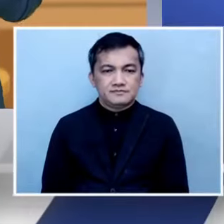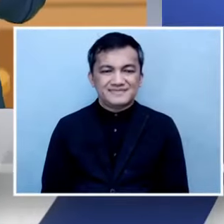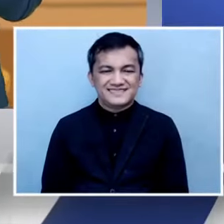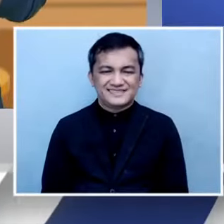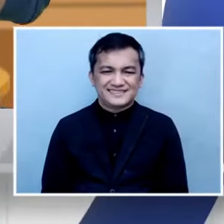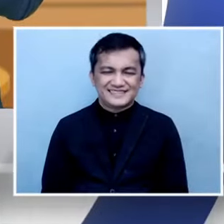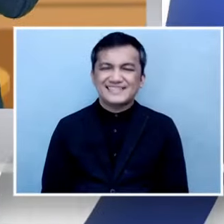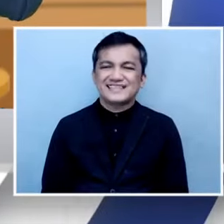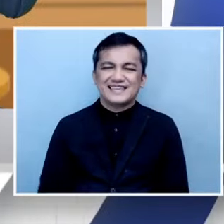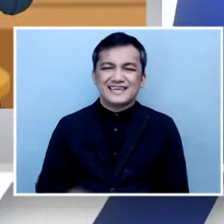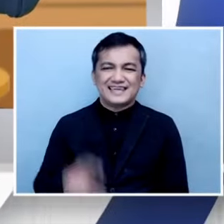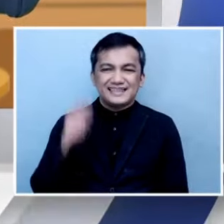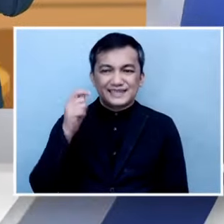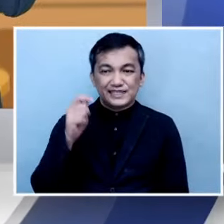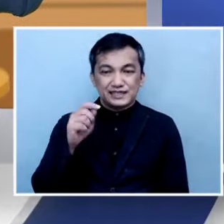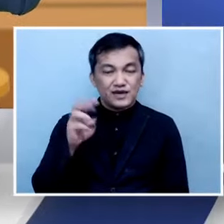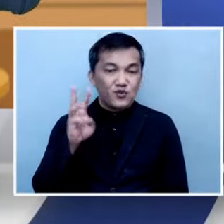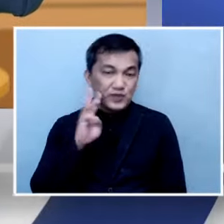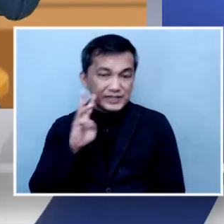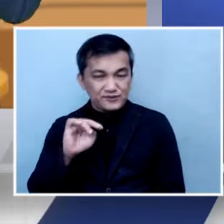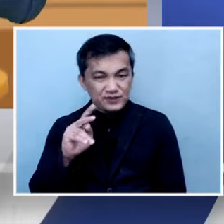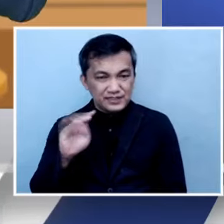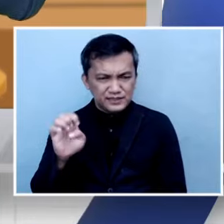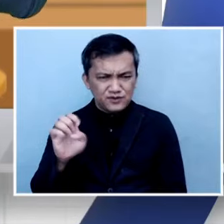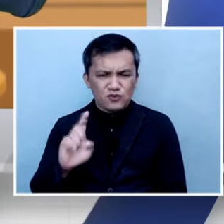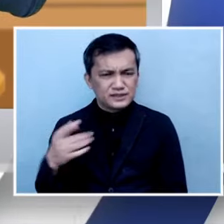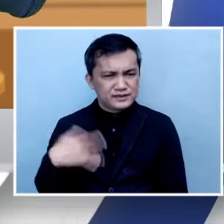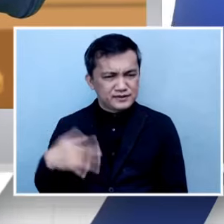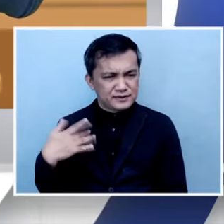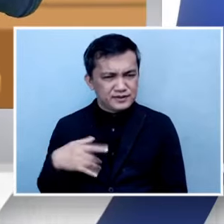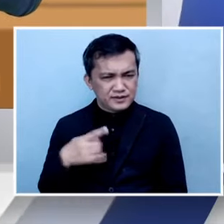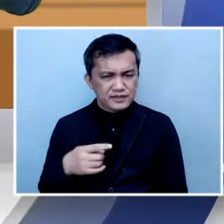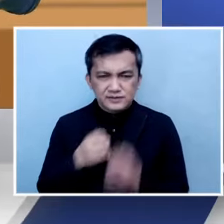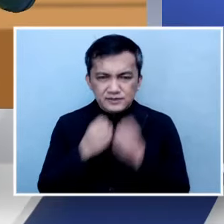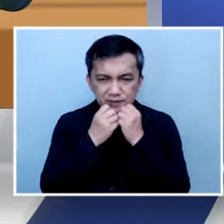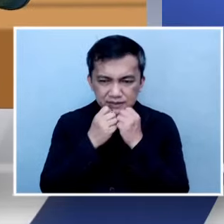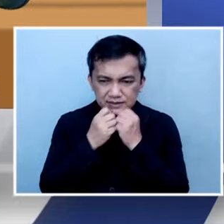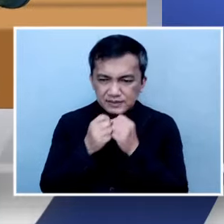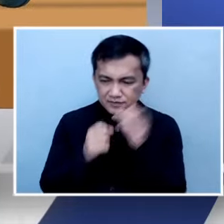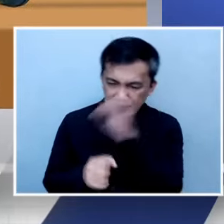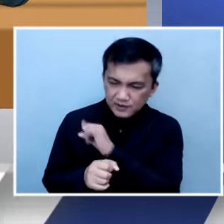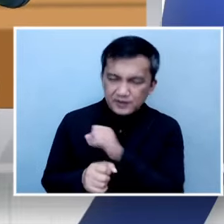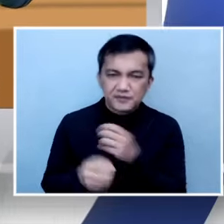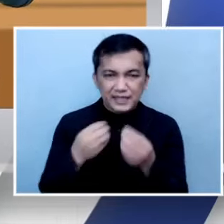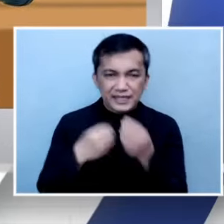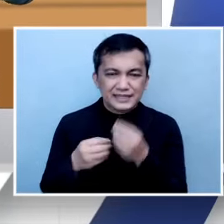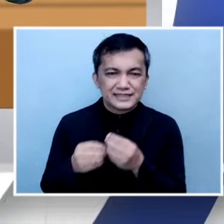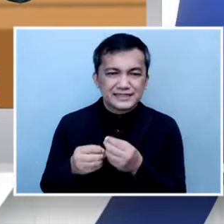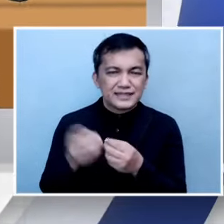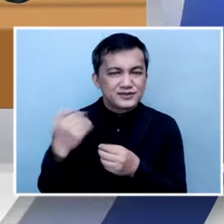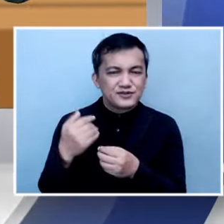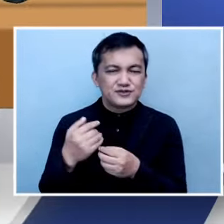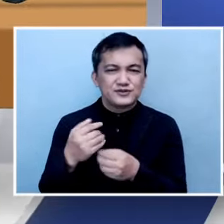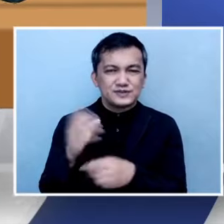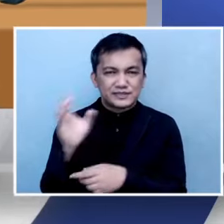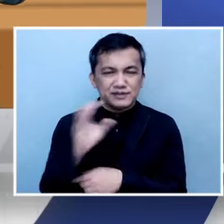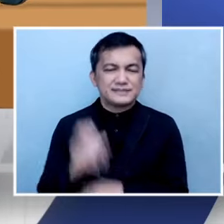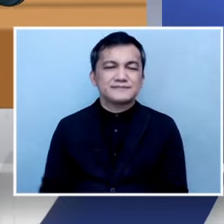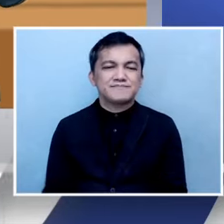Tito Winnie, ano bang pwedeng diskarte para hindi masayang ang mga sobrang pagkain natin noong Noche Buena?